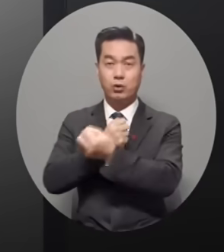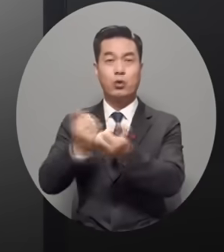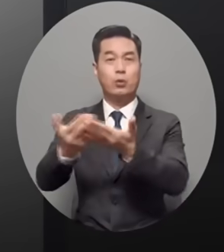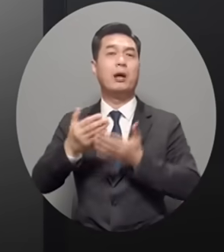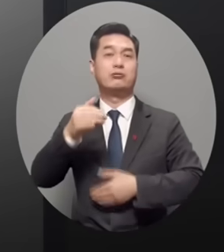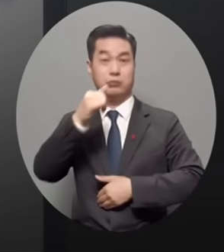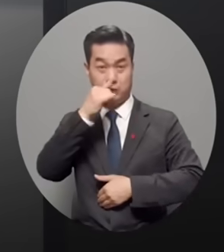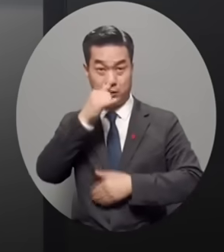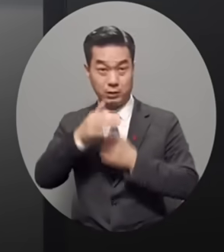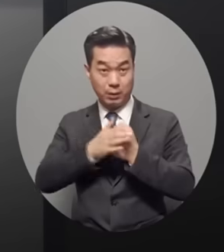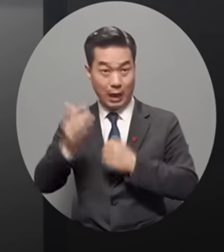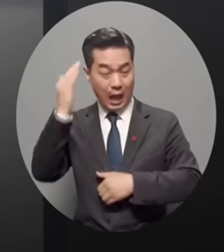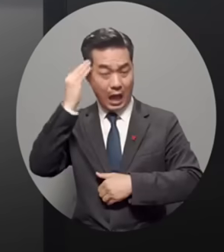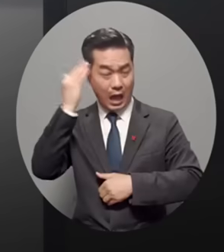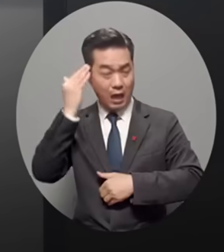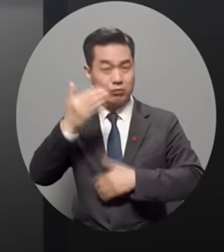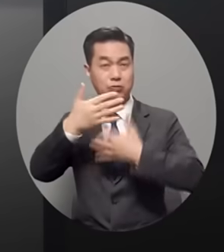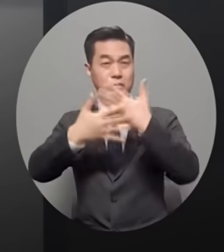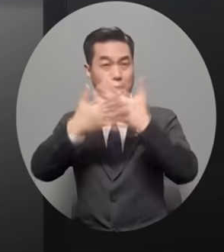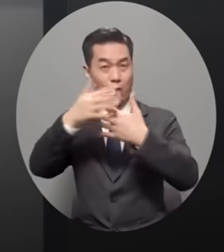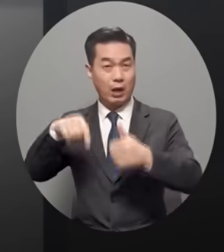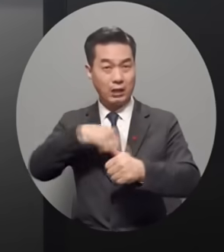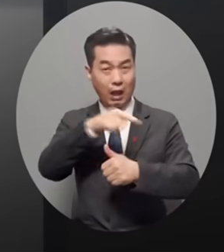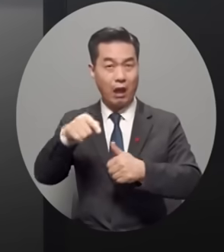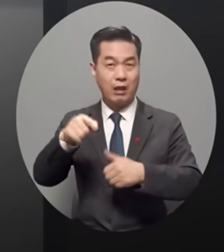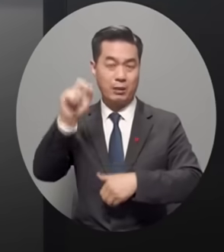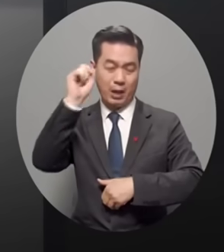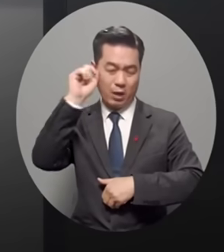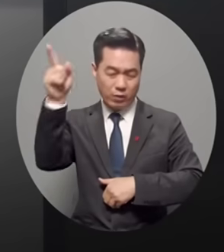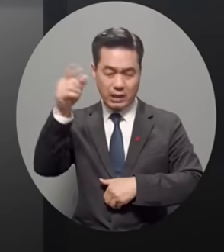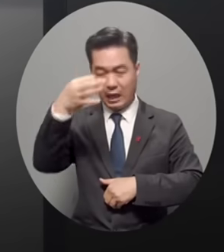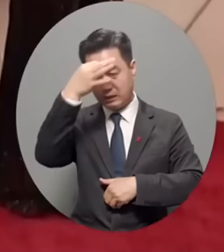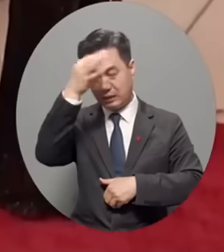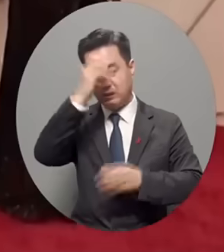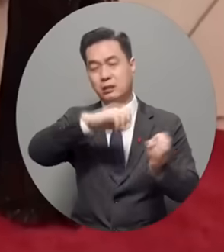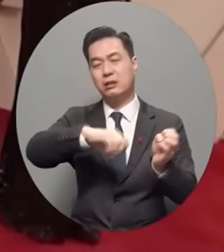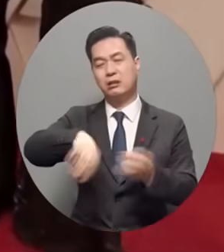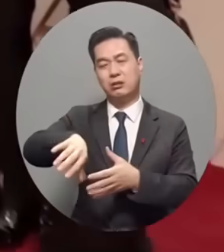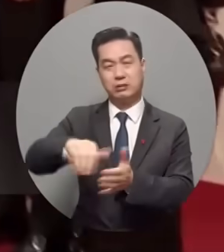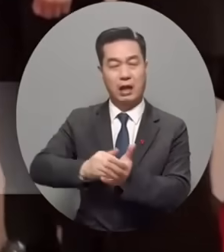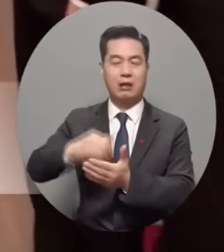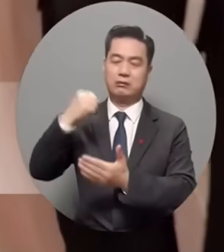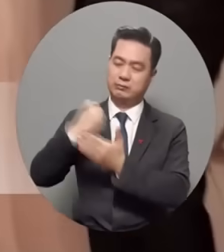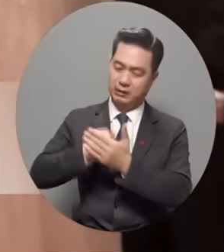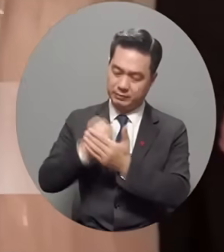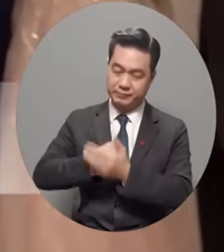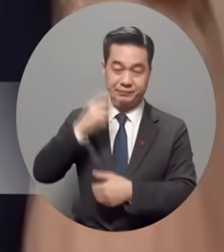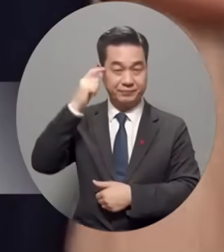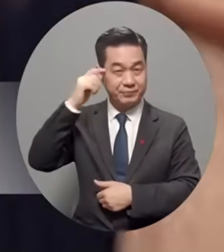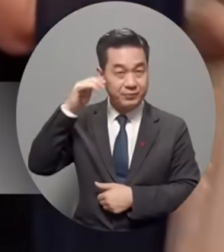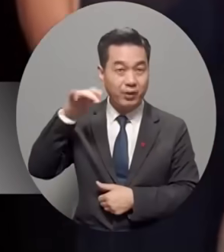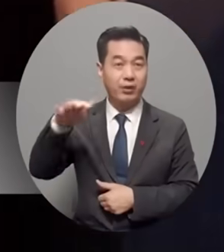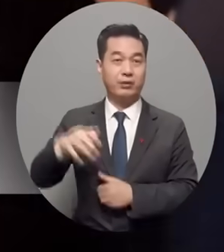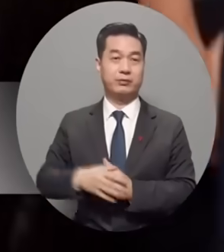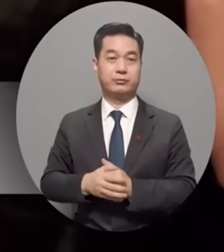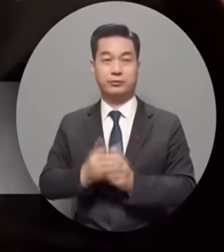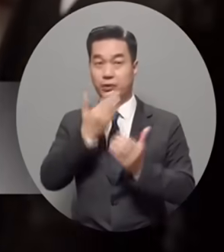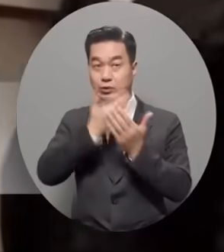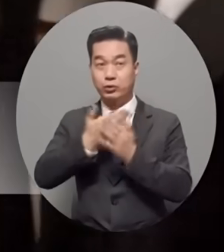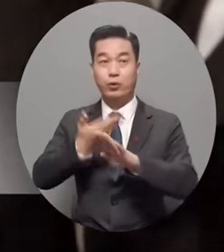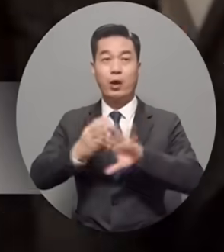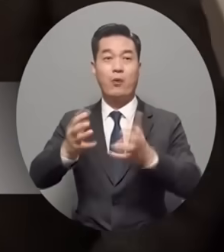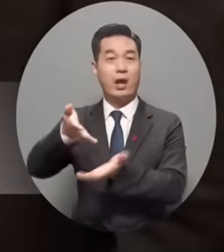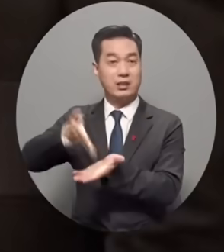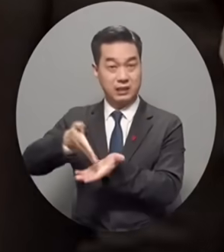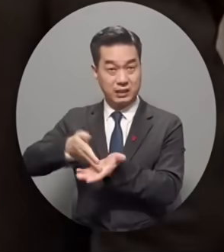있다며 한국 연예계가 너무나 위대한 재능을 잃었다고 추모했습니다. 주요 외신들도 이 씨의 사망 소식을 긴급